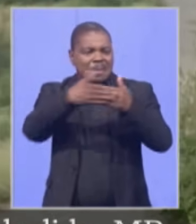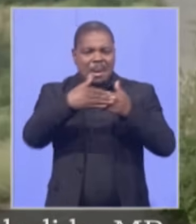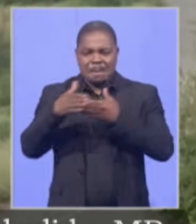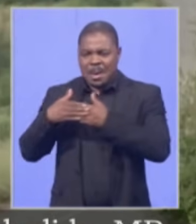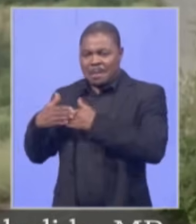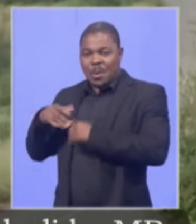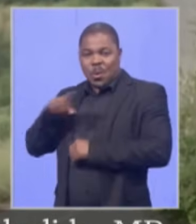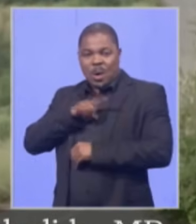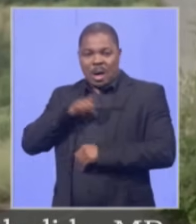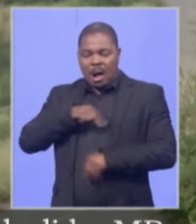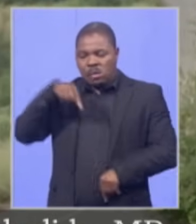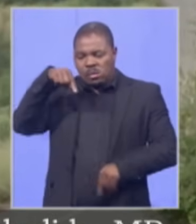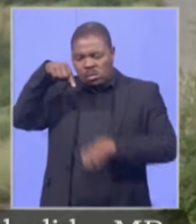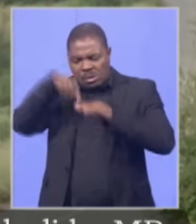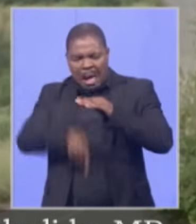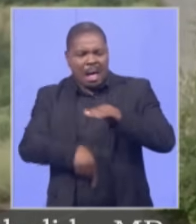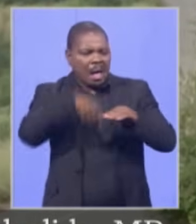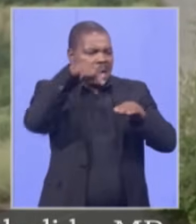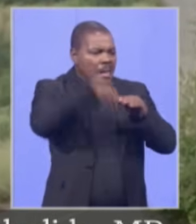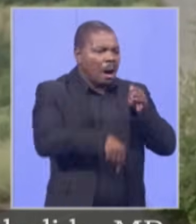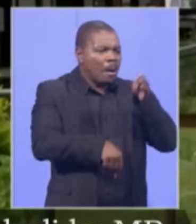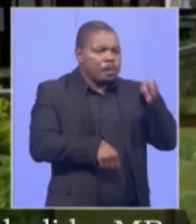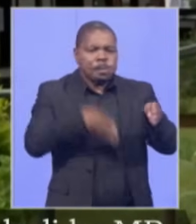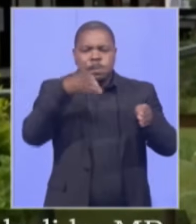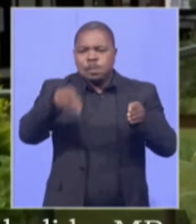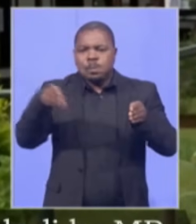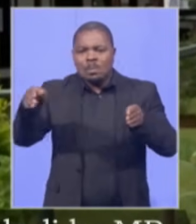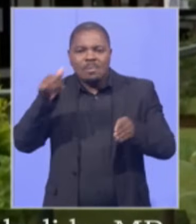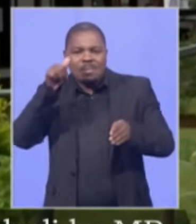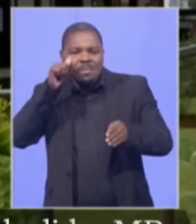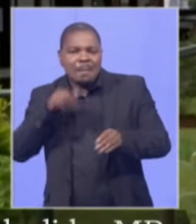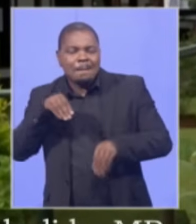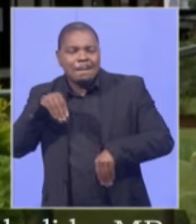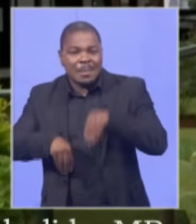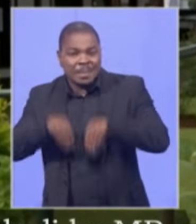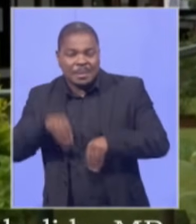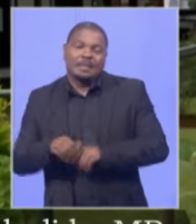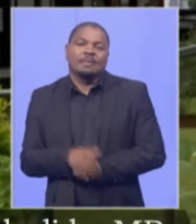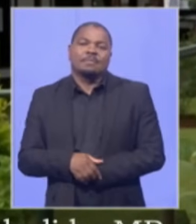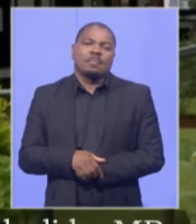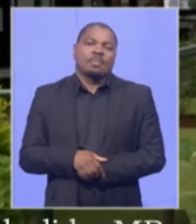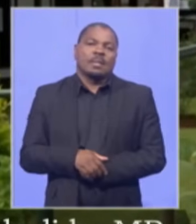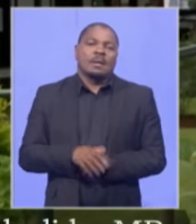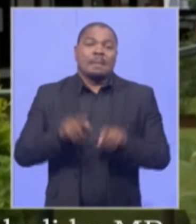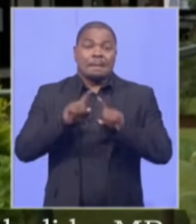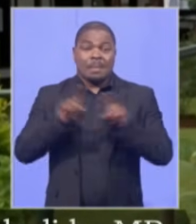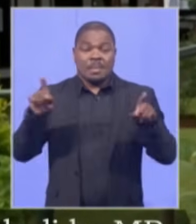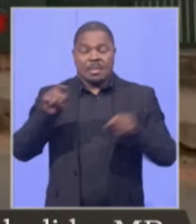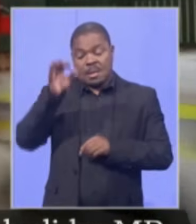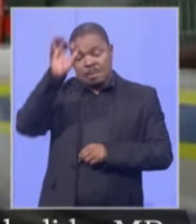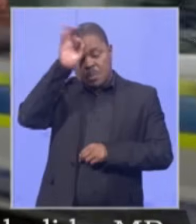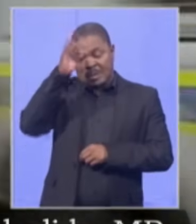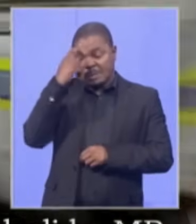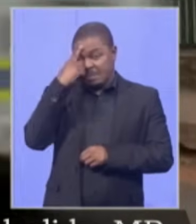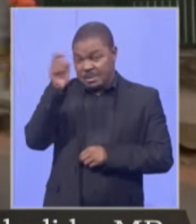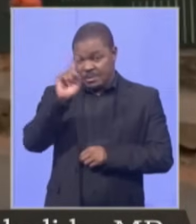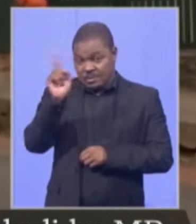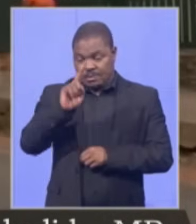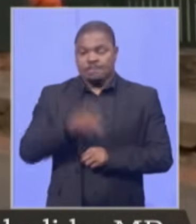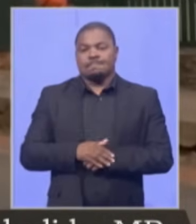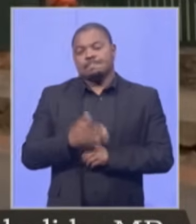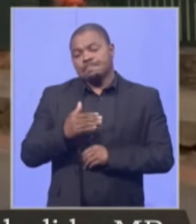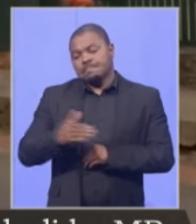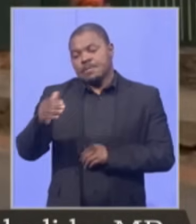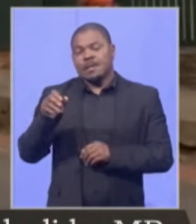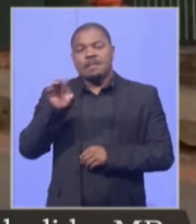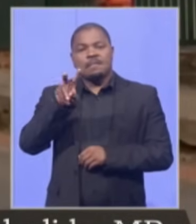ka lebaka la mekotikoti yeo e hlotšwego ke boramoepo bao ba sego molaong. Le ge go le bjalo, maphodisa a na le tshepo ya gore